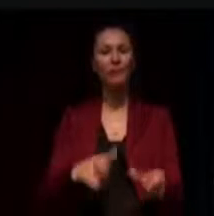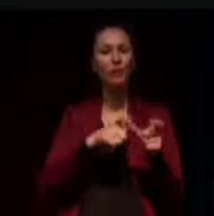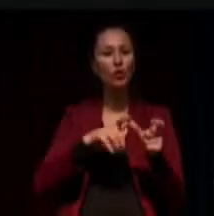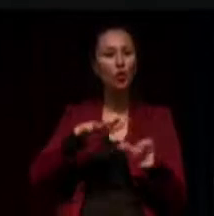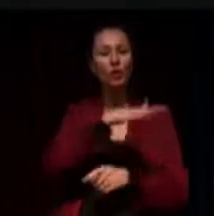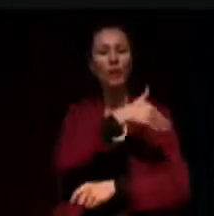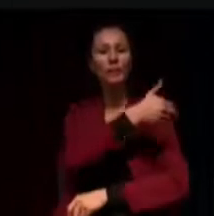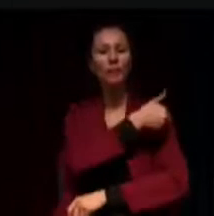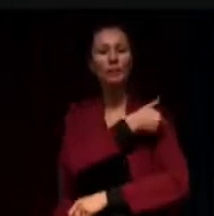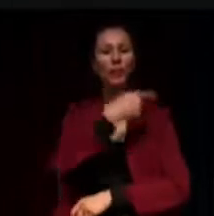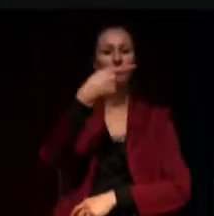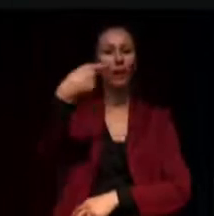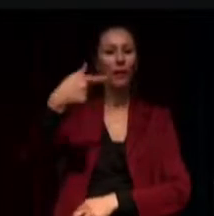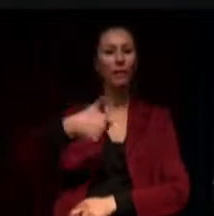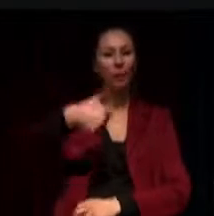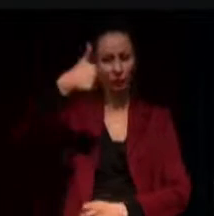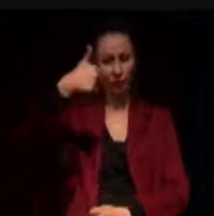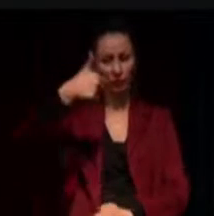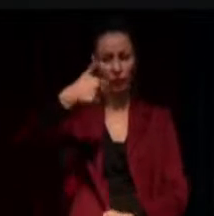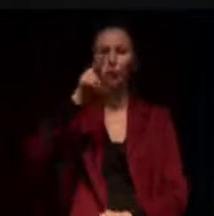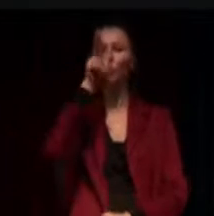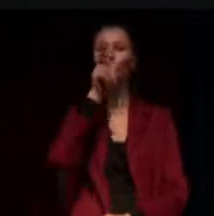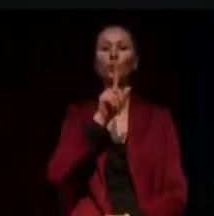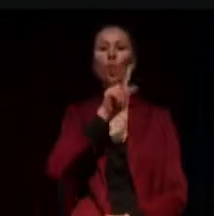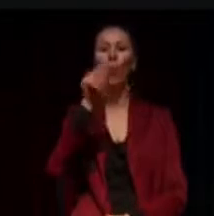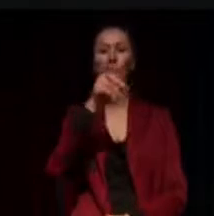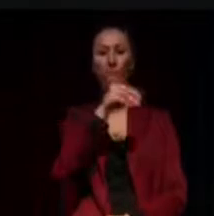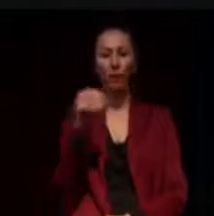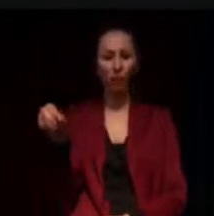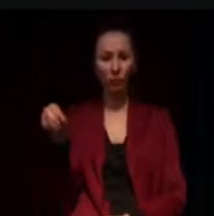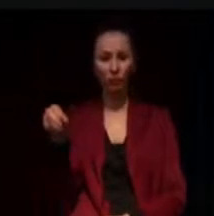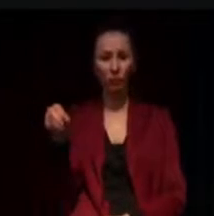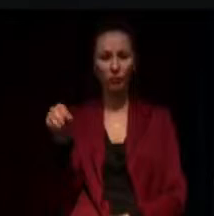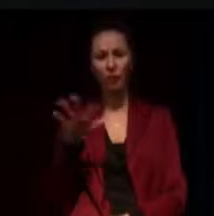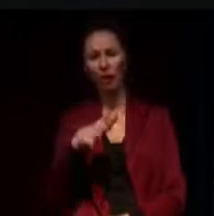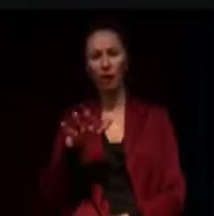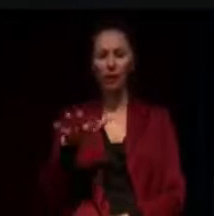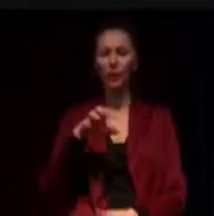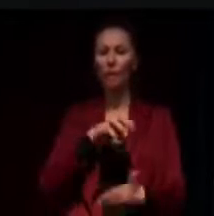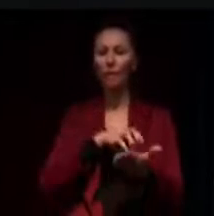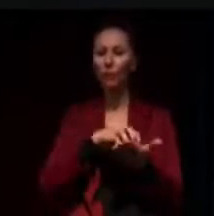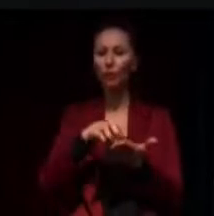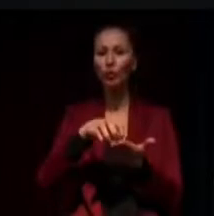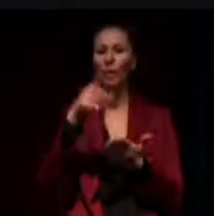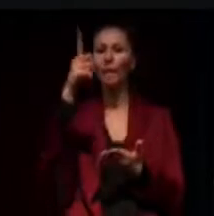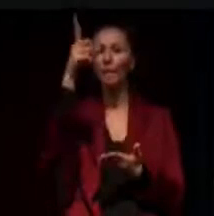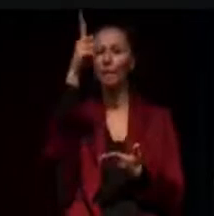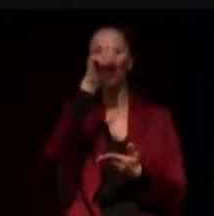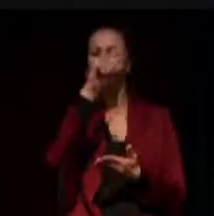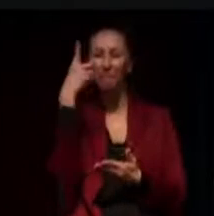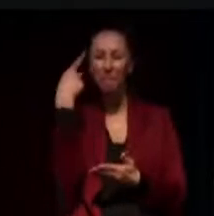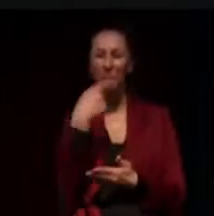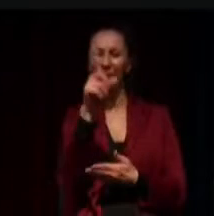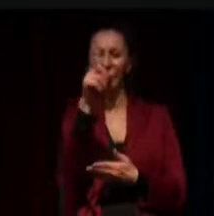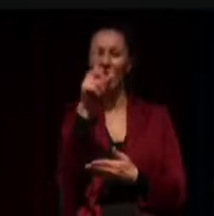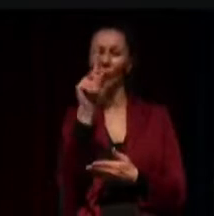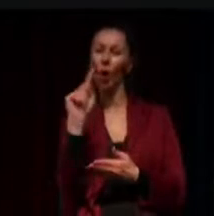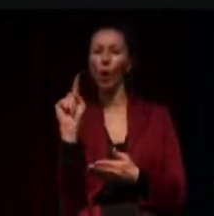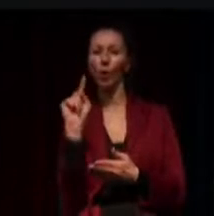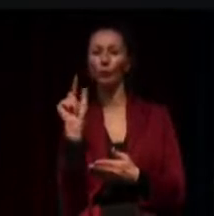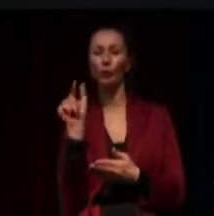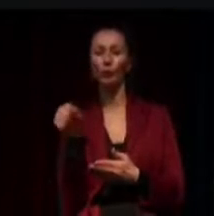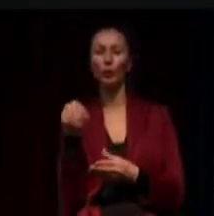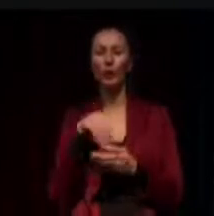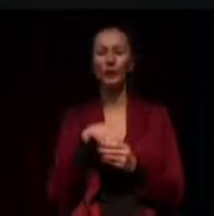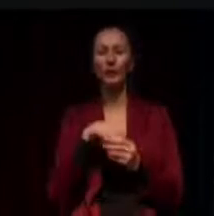Sosyal Hizmetler Daire Başkanlığı 310 milyon, yaklaşık bütçenin binde 34,5'u. Geçen